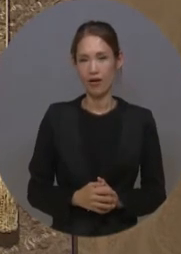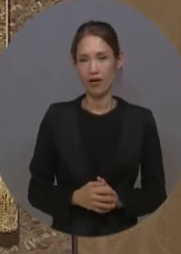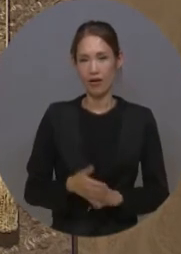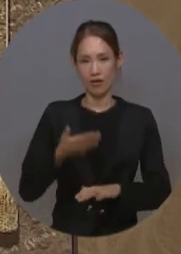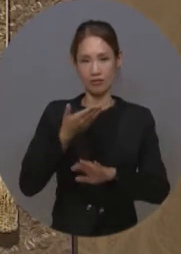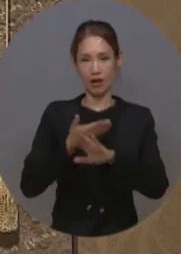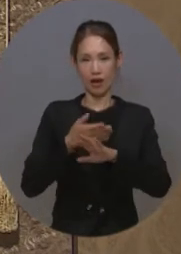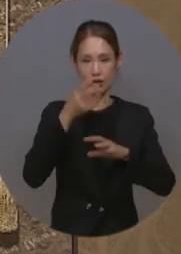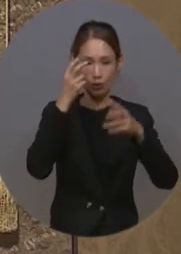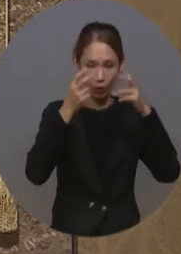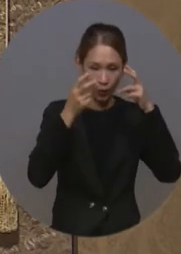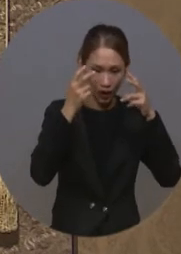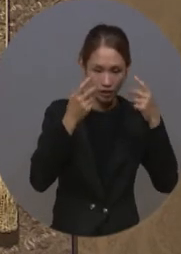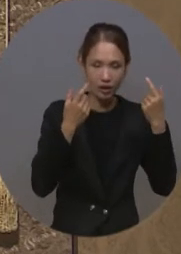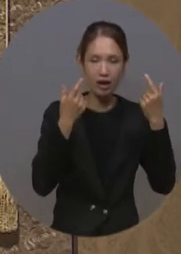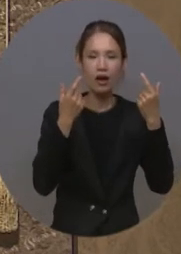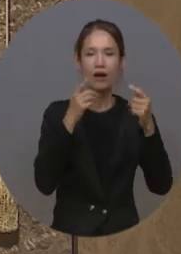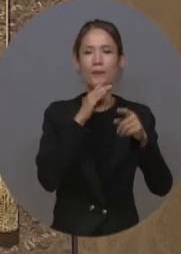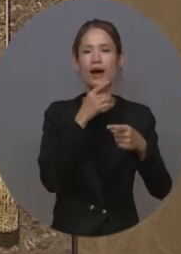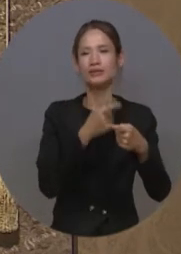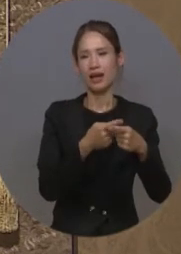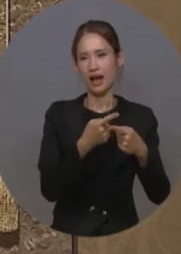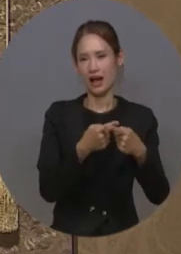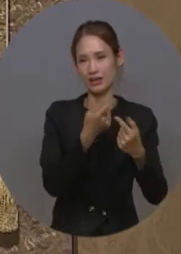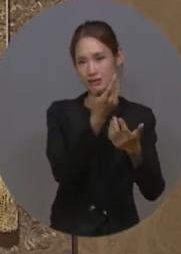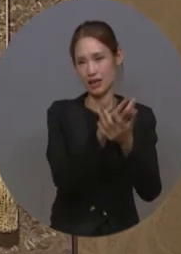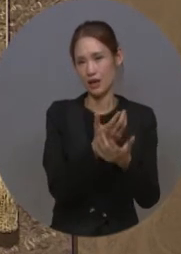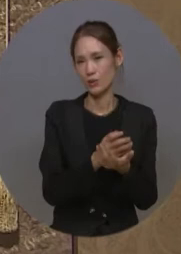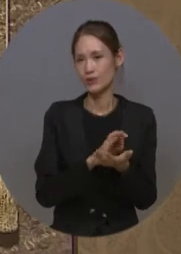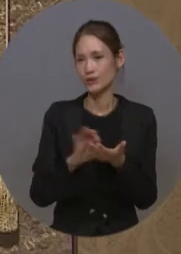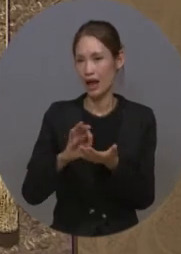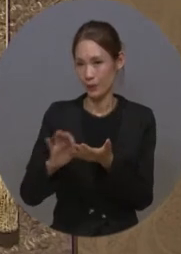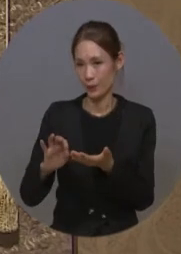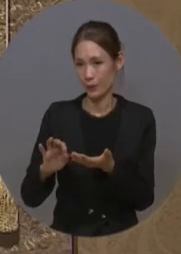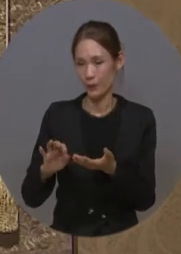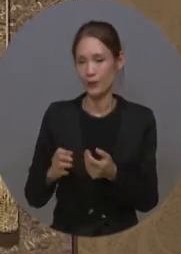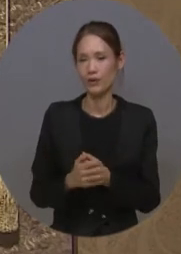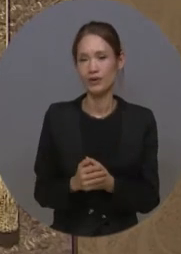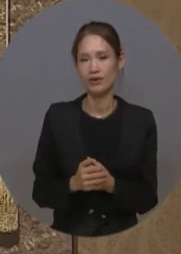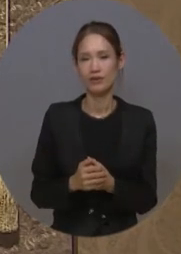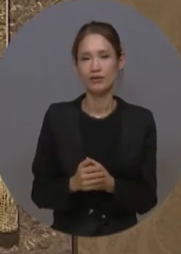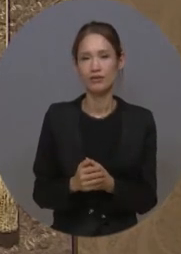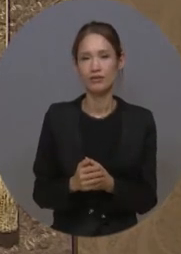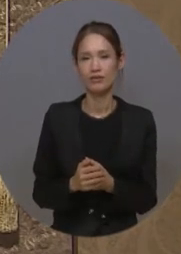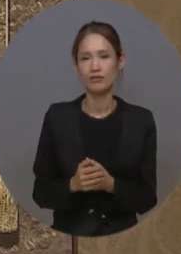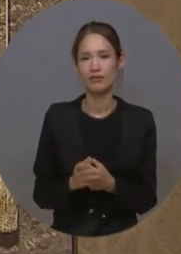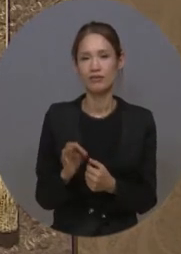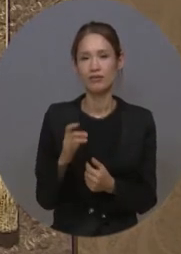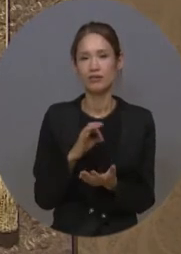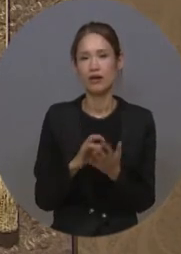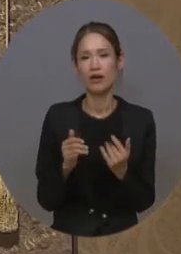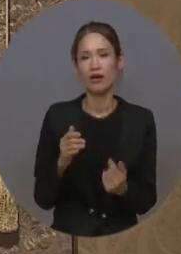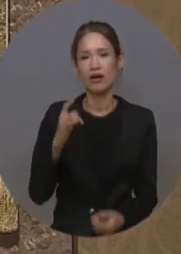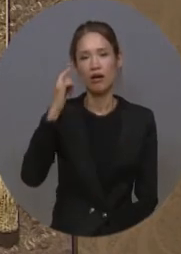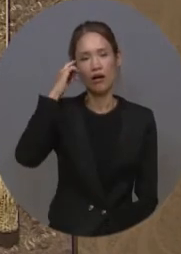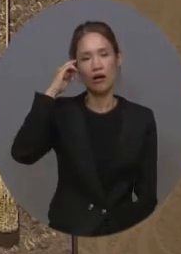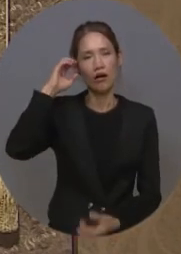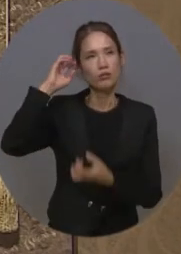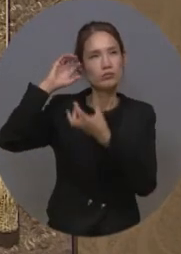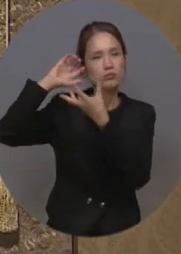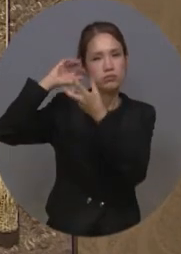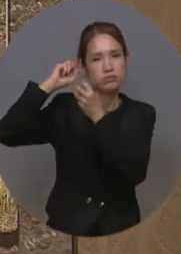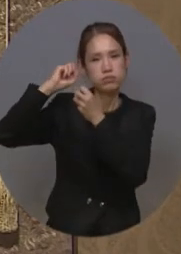다른 회사들도 다 마찬가지의 재료들을 쓰거든요. 그러니까 양압기 사용자들이 멘붕이 왔어요.